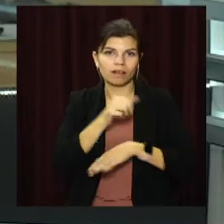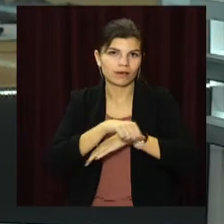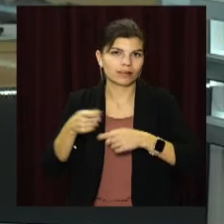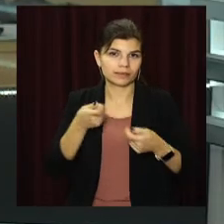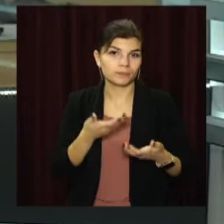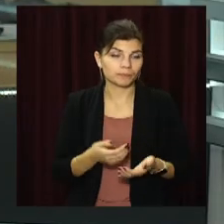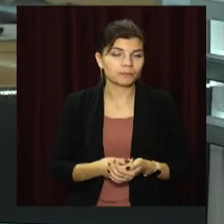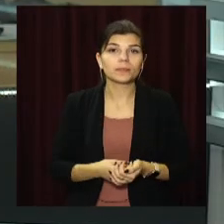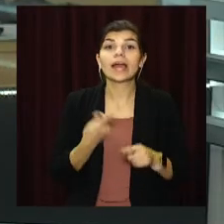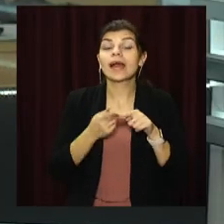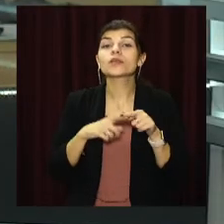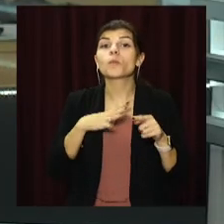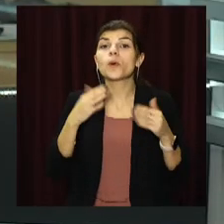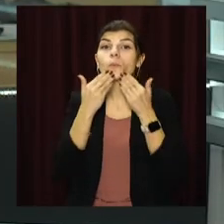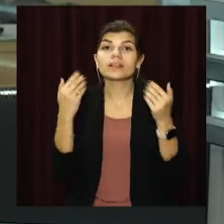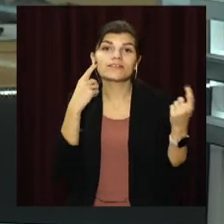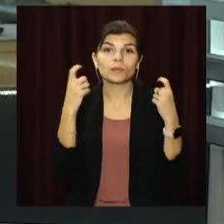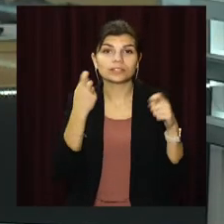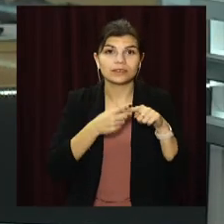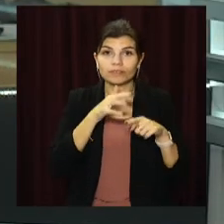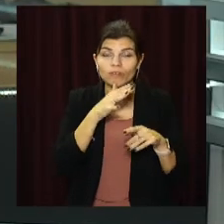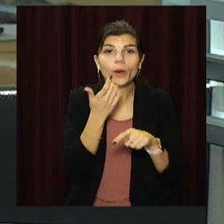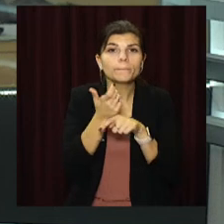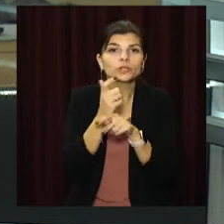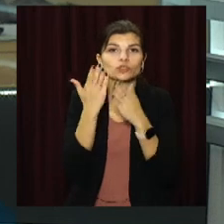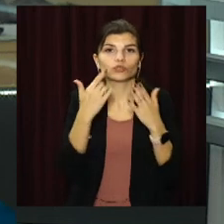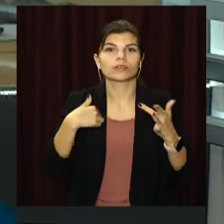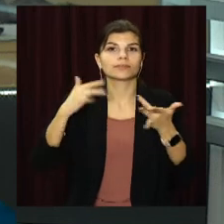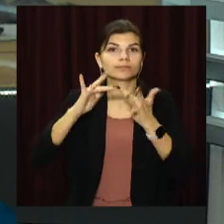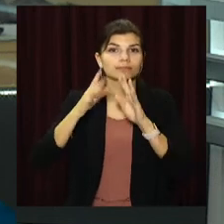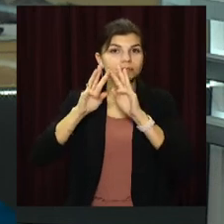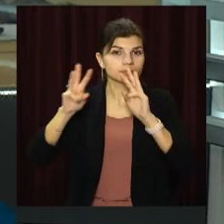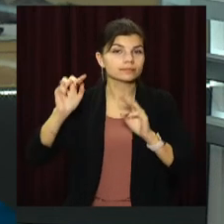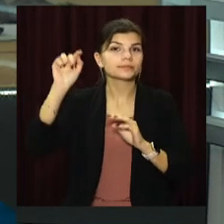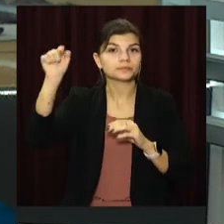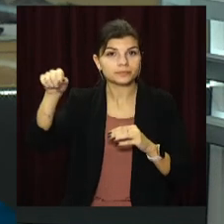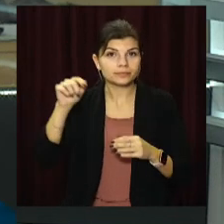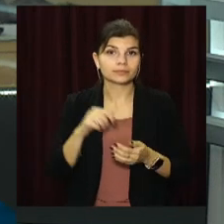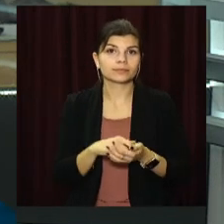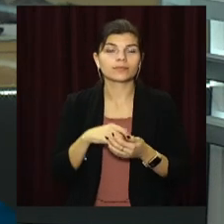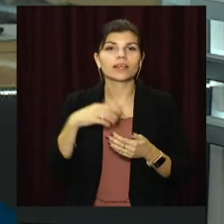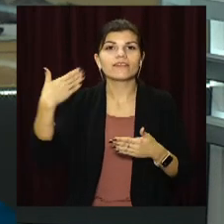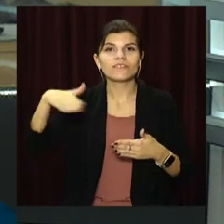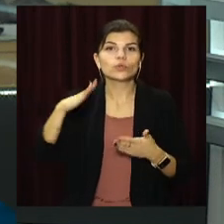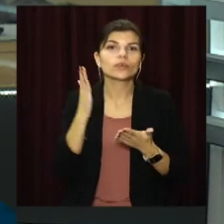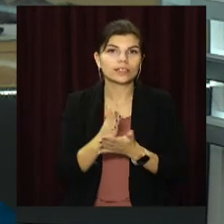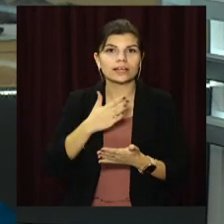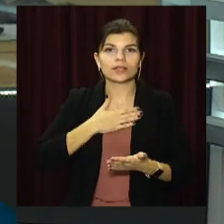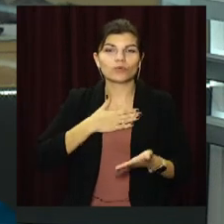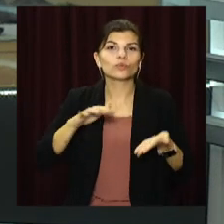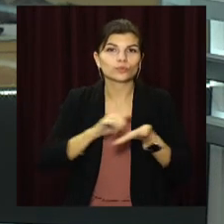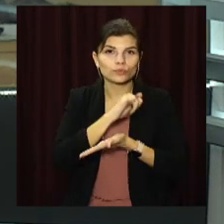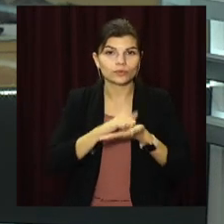Це була остання інформація на цю годину. Більше читайте на нашому сайті opentv.media. Сюжети переглядайте на